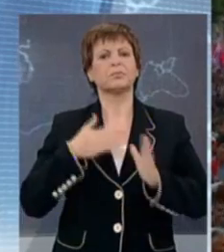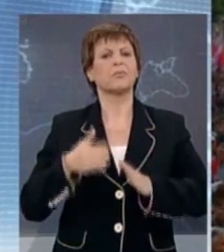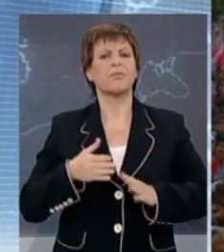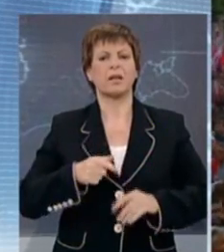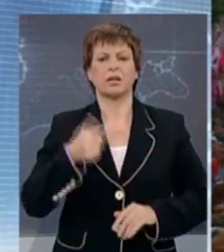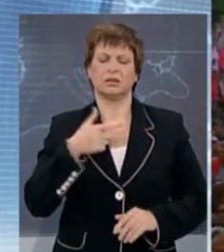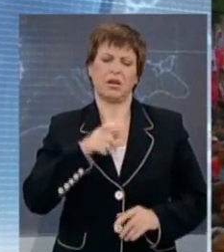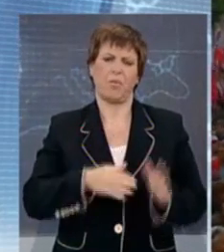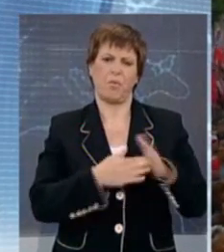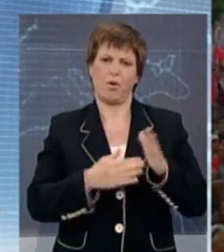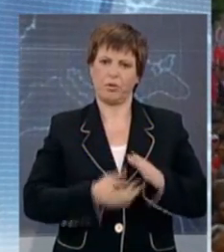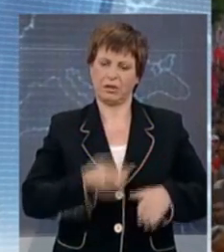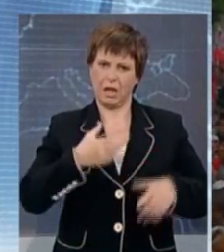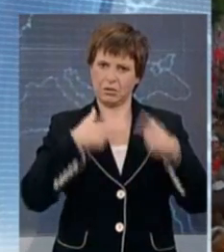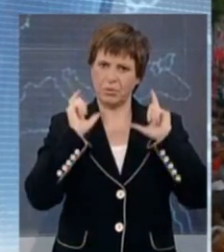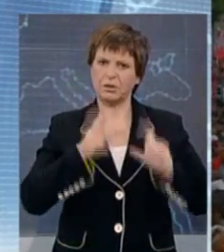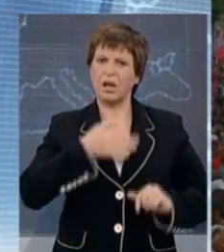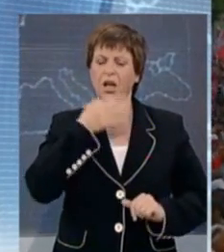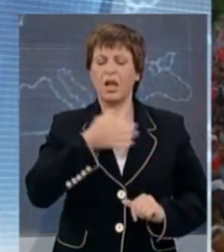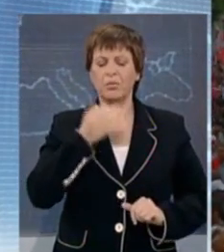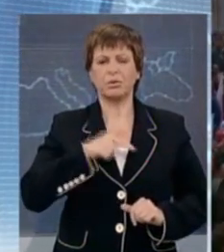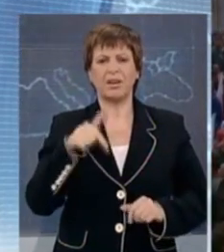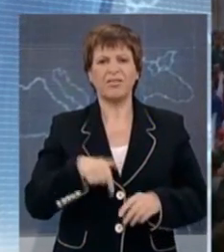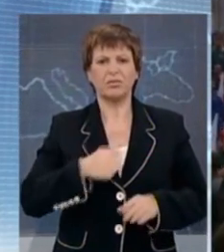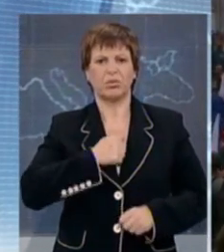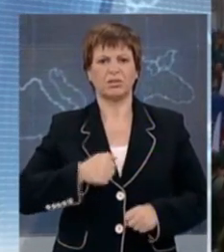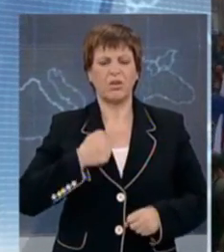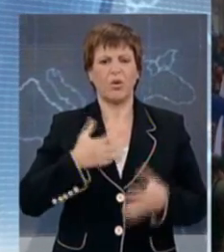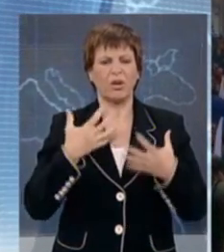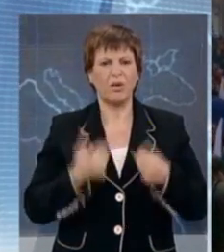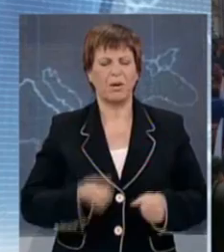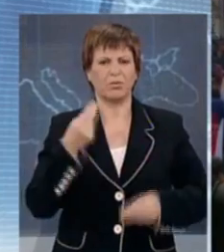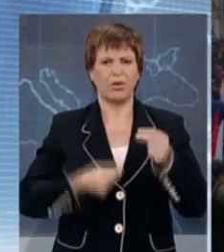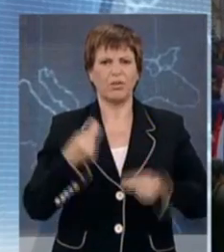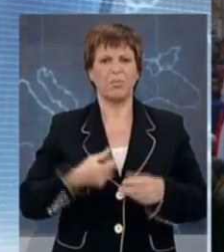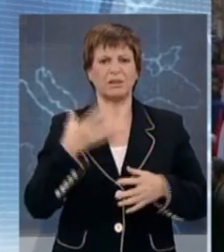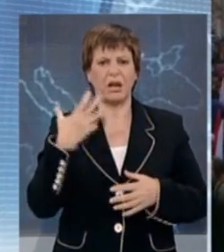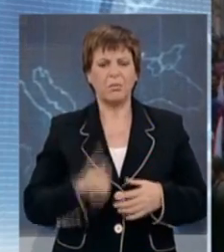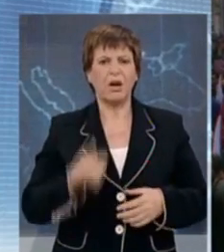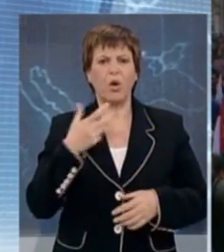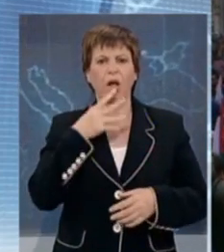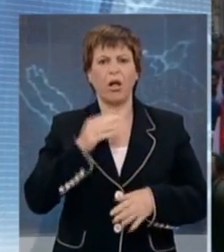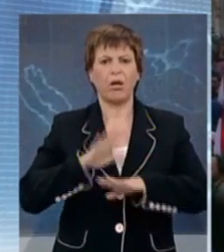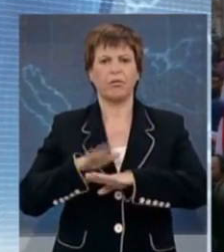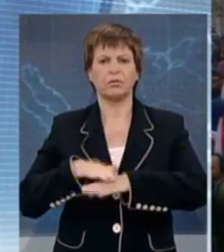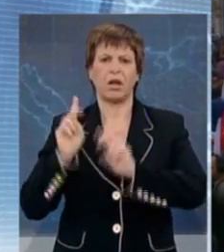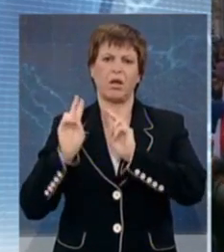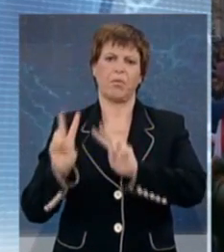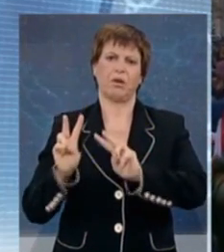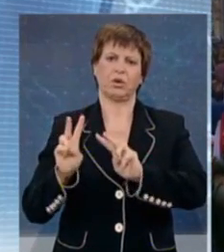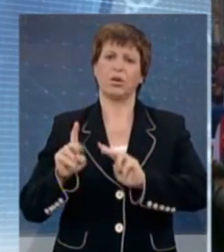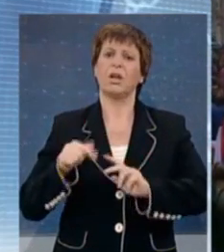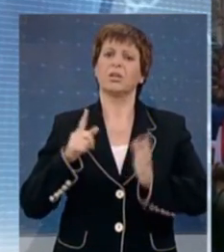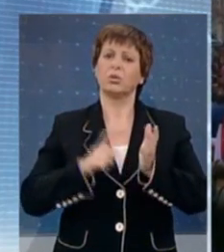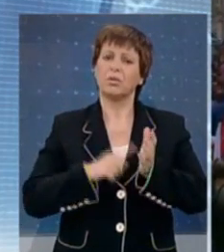κατάθλιψη, αβεβαιότητα και ανησυχία. Επισημαίνει στο δικό του μήνυμα ο Αντώνης Σαμαράς, ο οποίος κάνει λόγο για αποτυχία της πολιτικής του ΠΑΣΟΚ, τονίζοντας